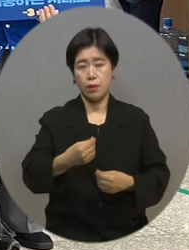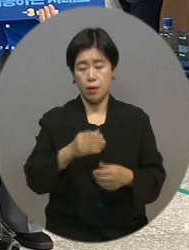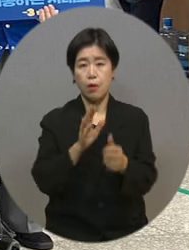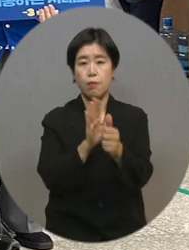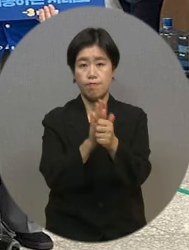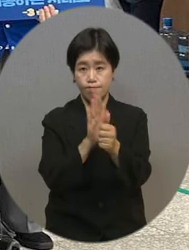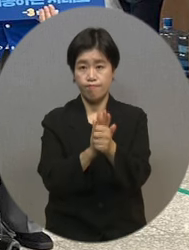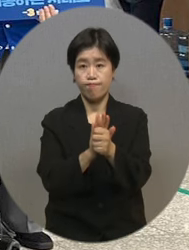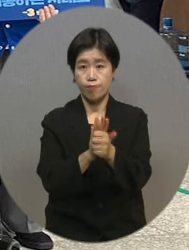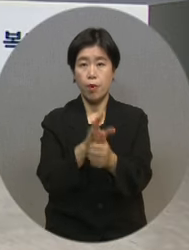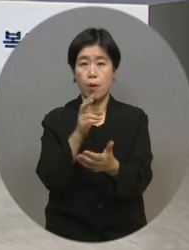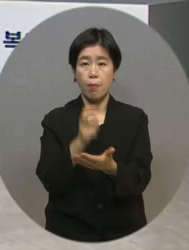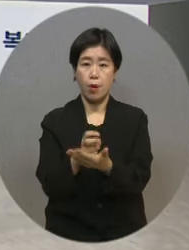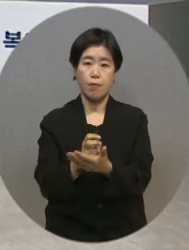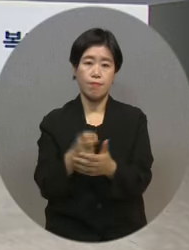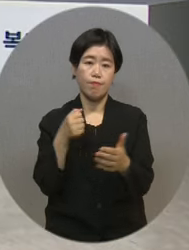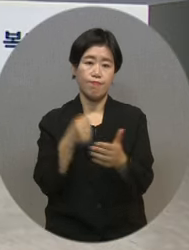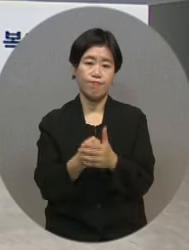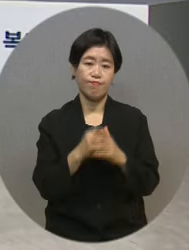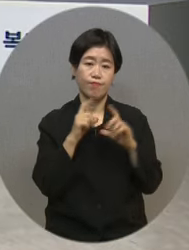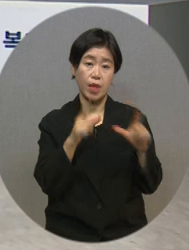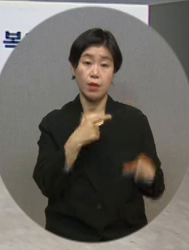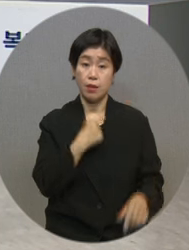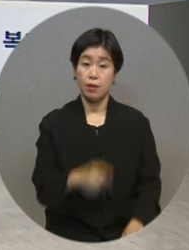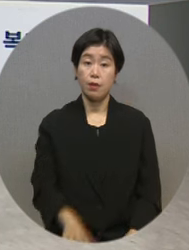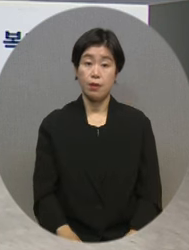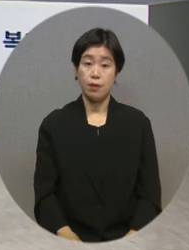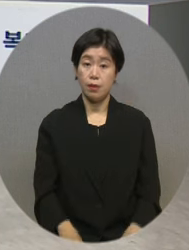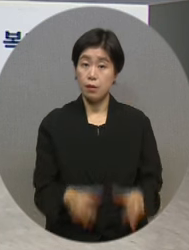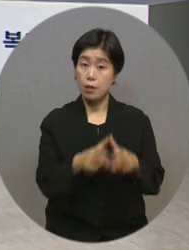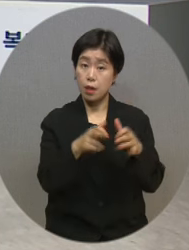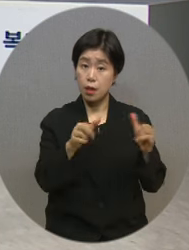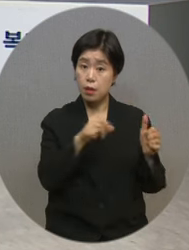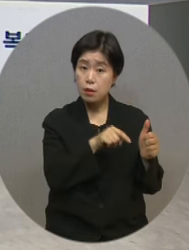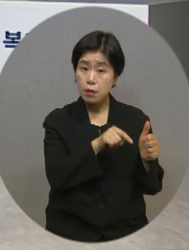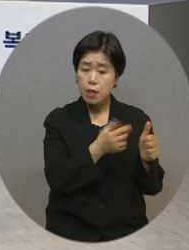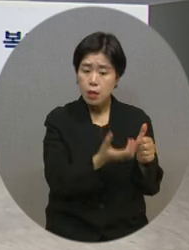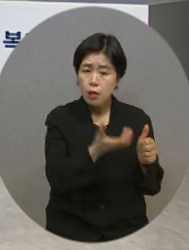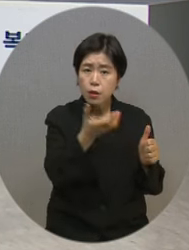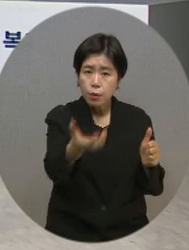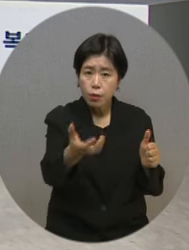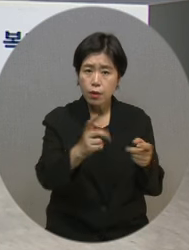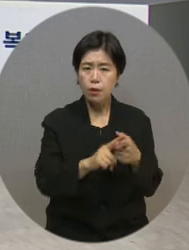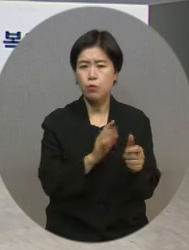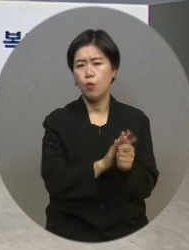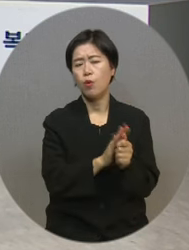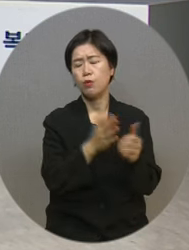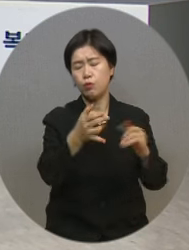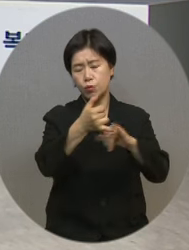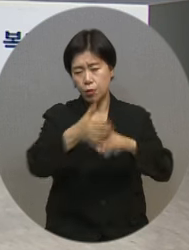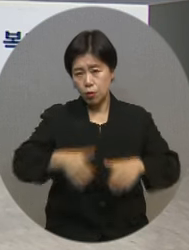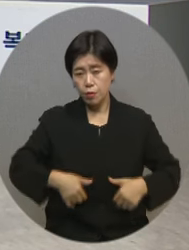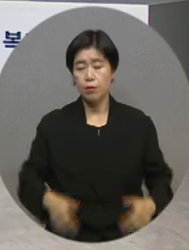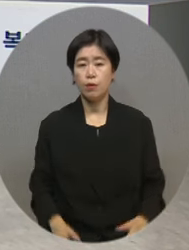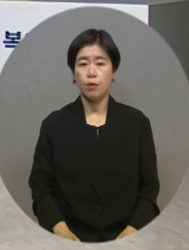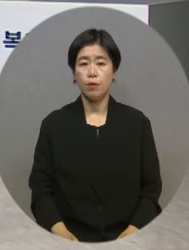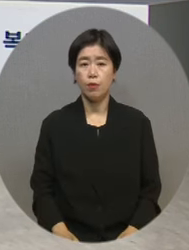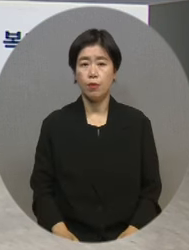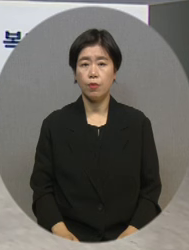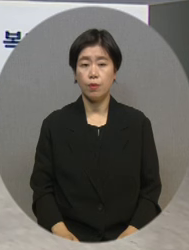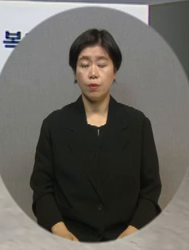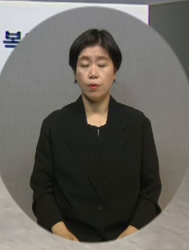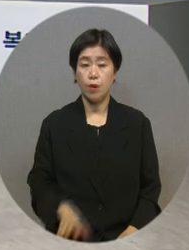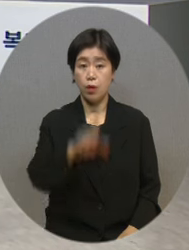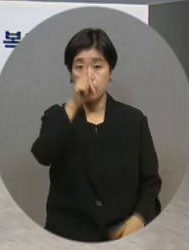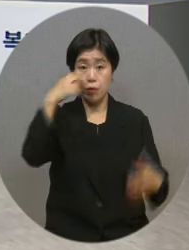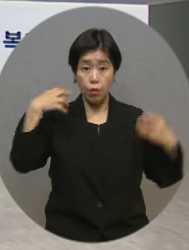통해서 적어도 장애인들이 이동만큼은 보장돼야 된다. 중앙 정부의 예산을 통해서. 예산이